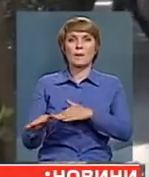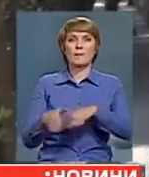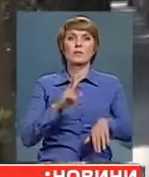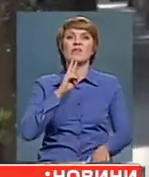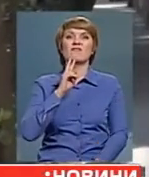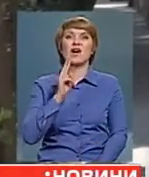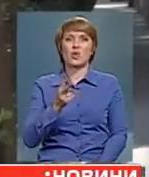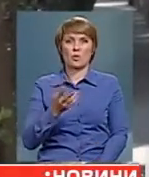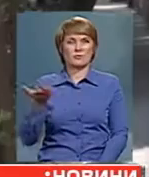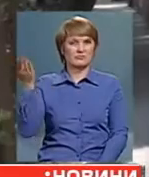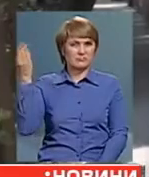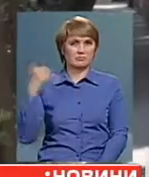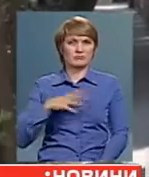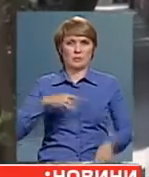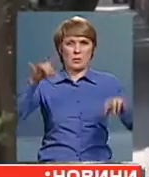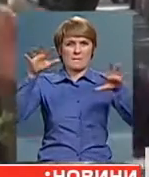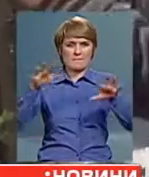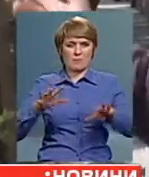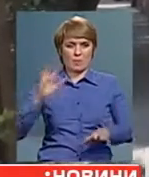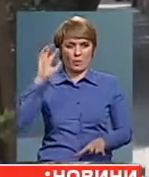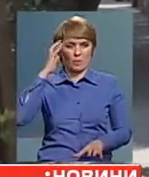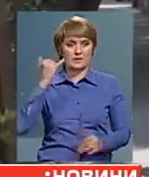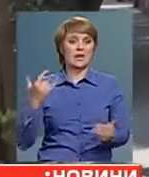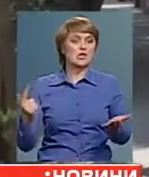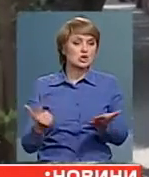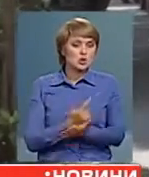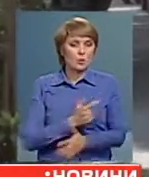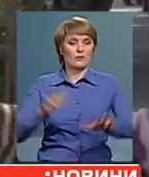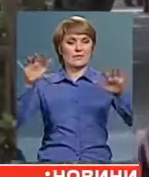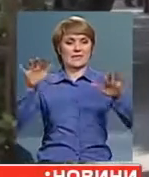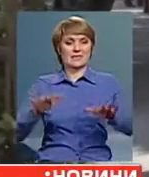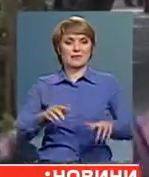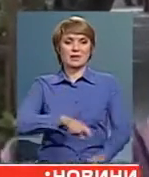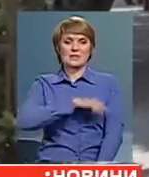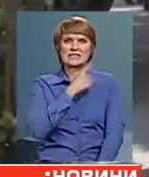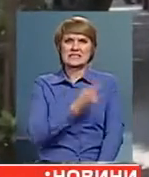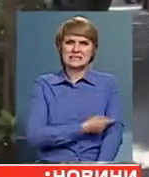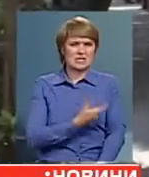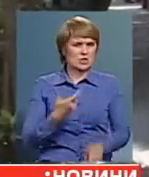як востаннє тут падав попіл. А зараз нас знову засипало. Причому сильно, дуже сильно.